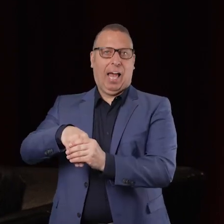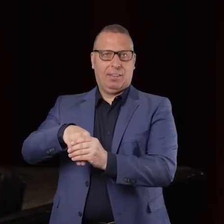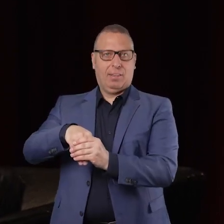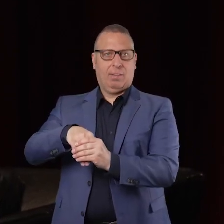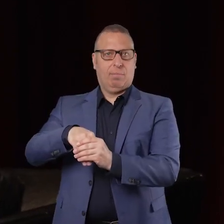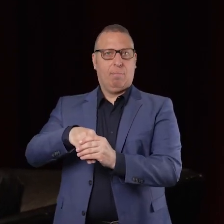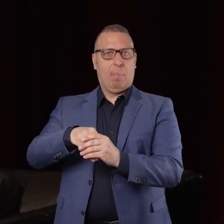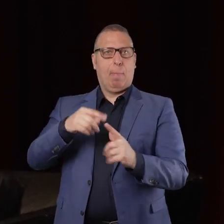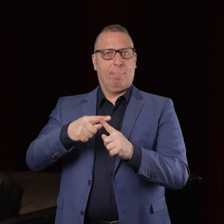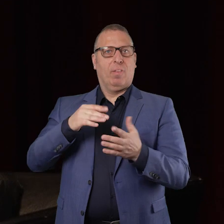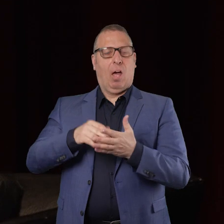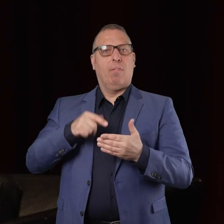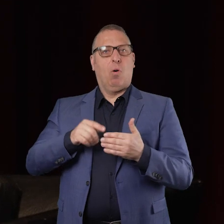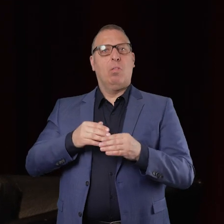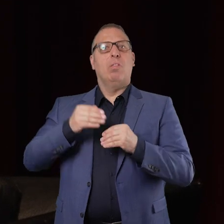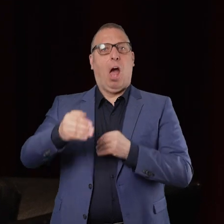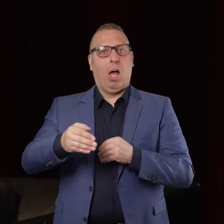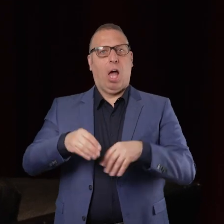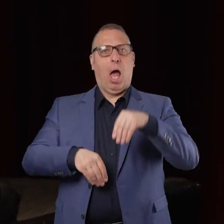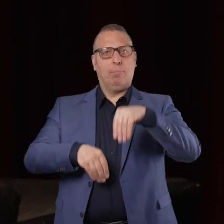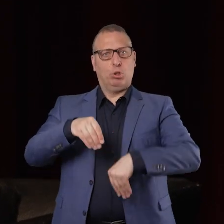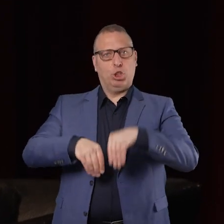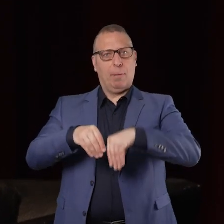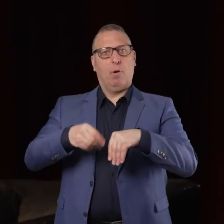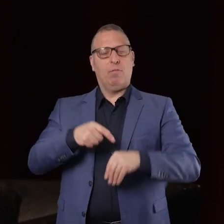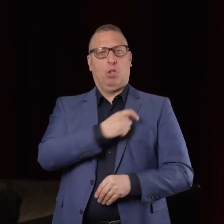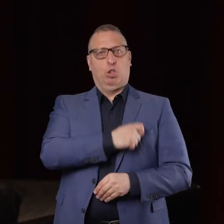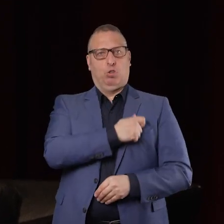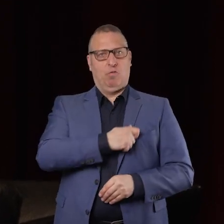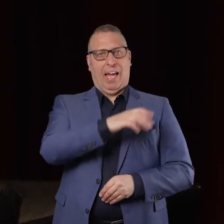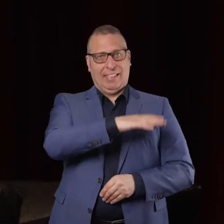sein möchten. Eine Woche nach der EWR-Abstimmung